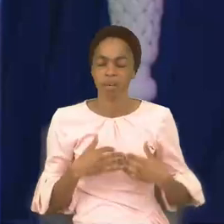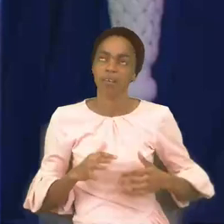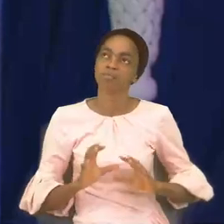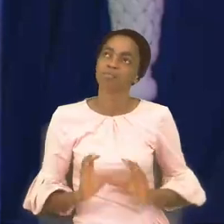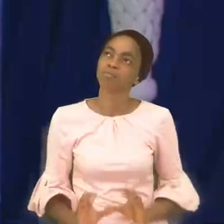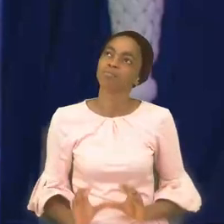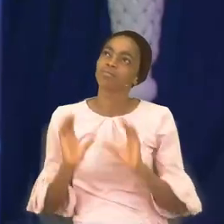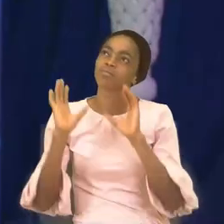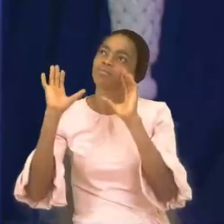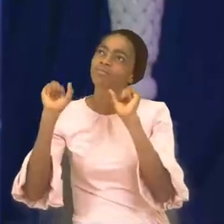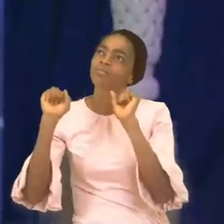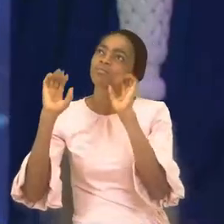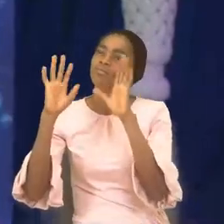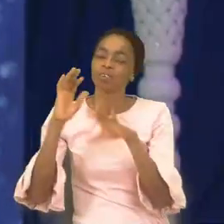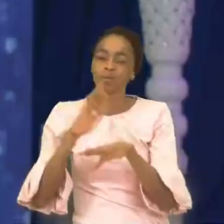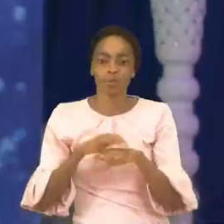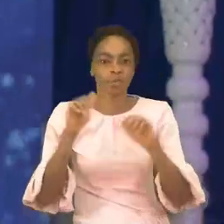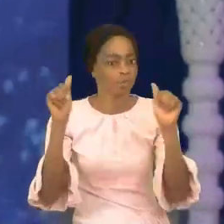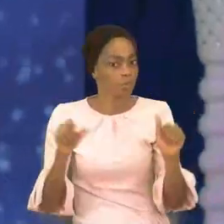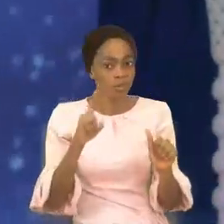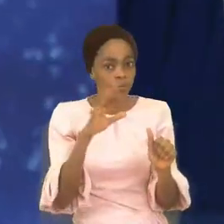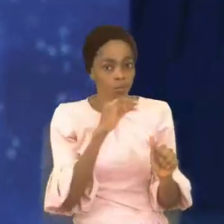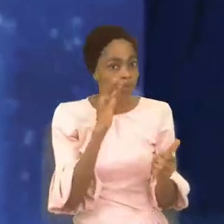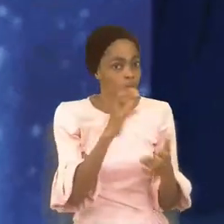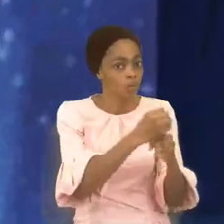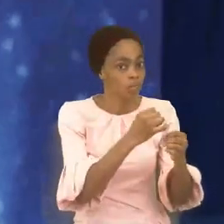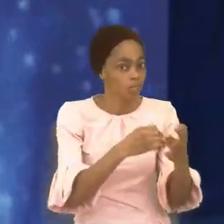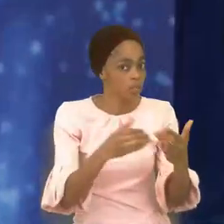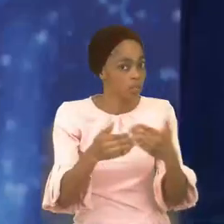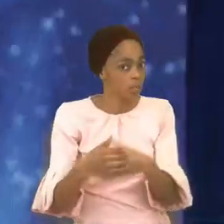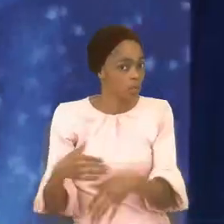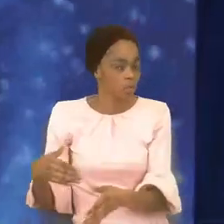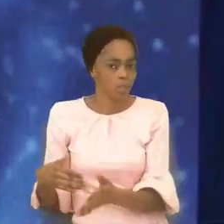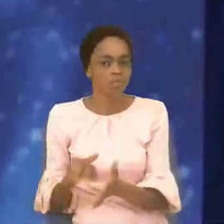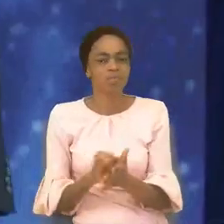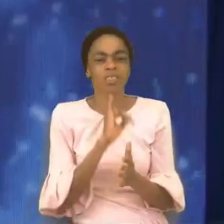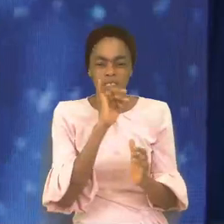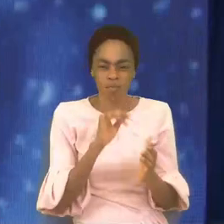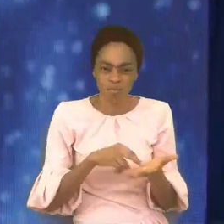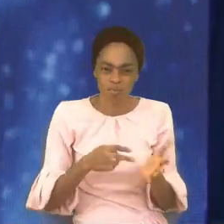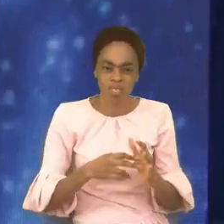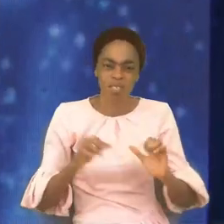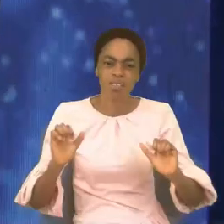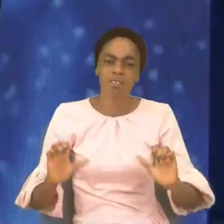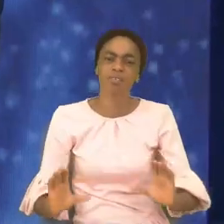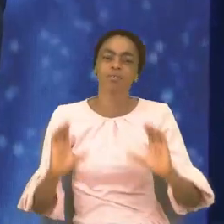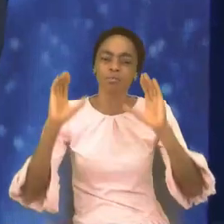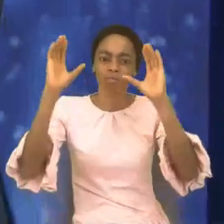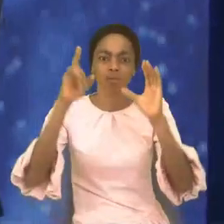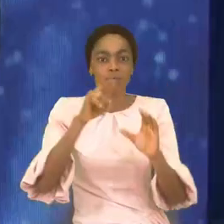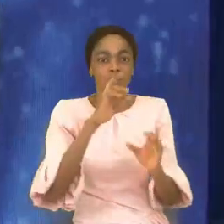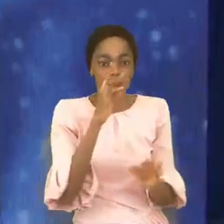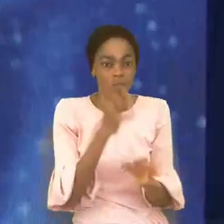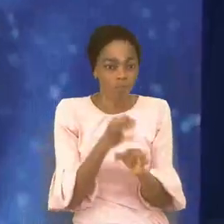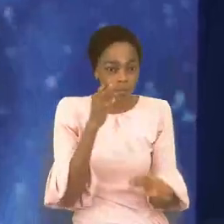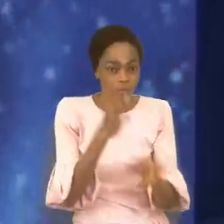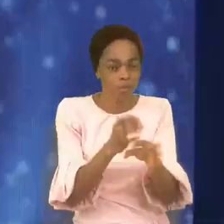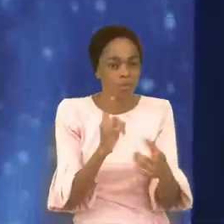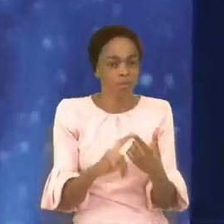as tout déposé sur l'autel, tu ne retires rien du tout. Ça, c'est la consécration. Et tu es